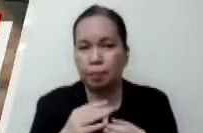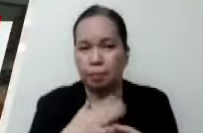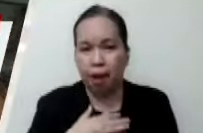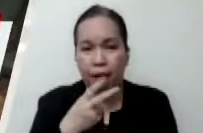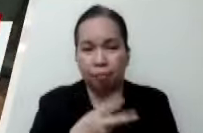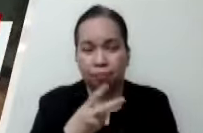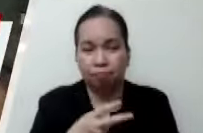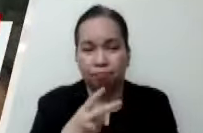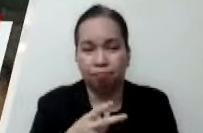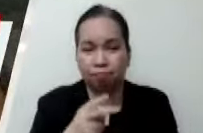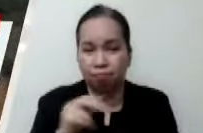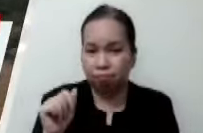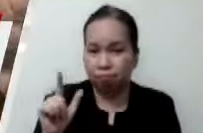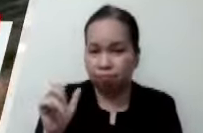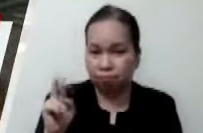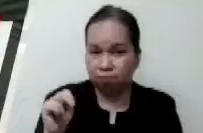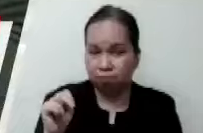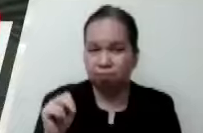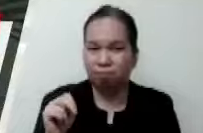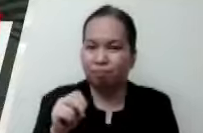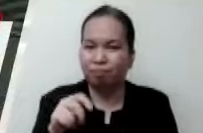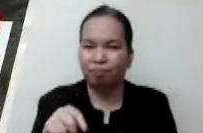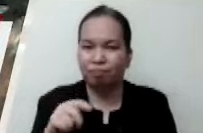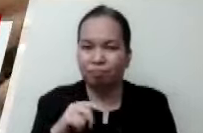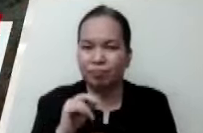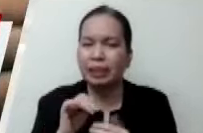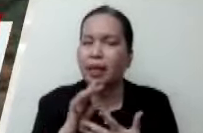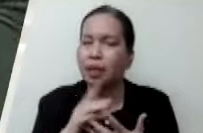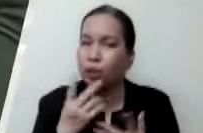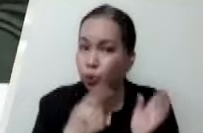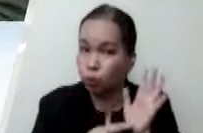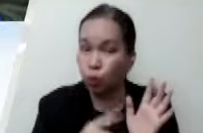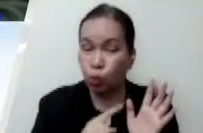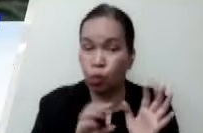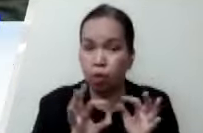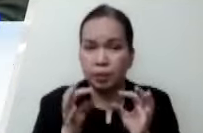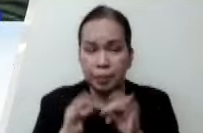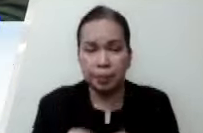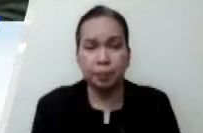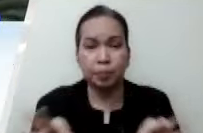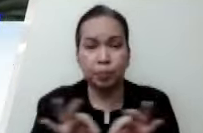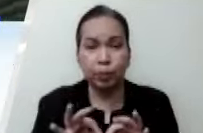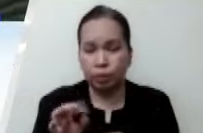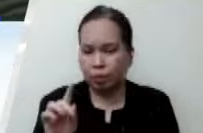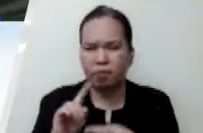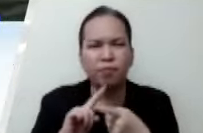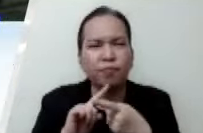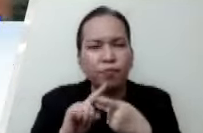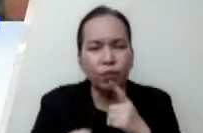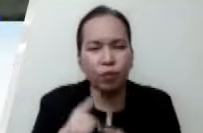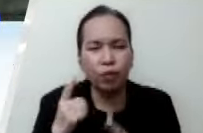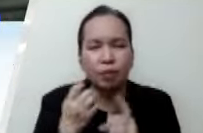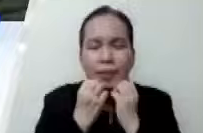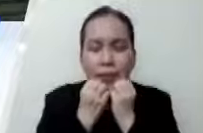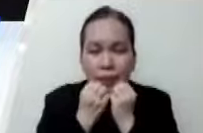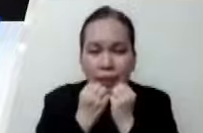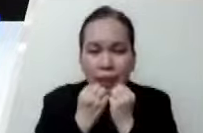ang relationship ng isang kaibigan sa pamilya. Dahil ang isang kaibigan ay pwede ring maging